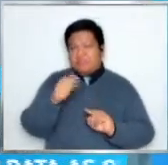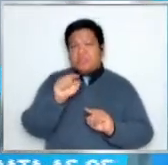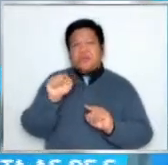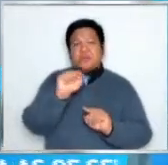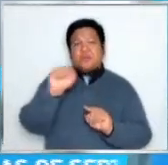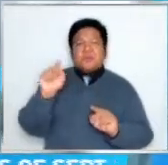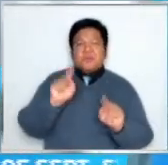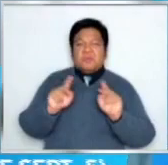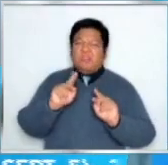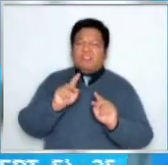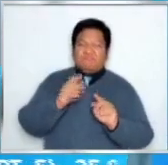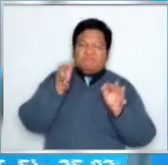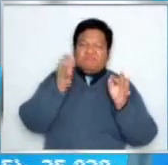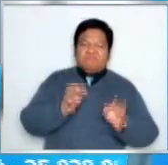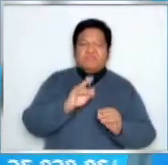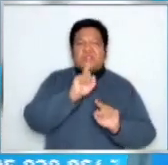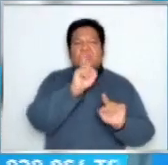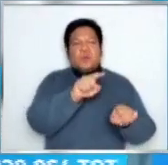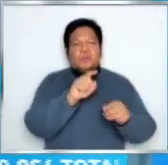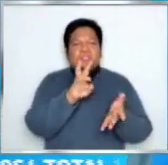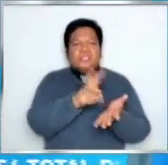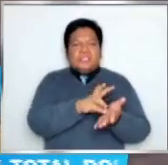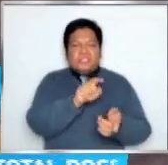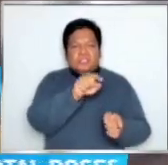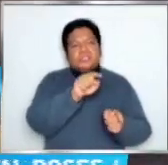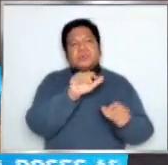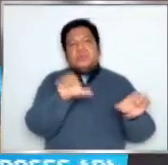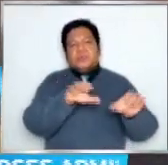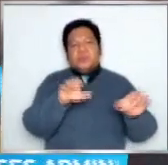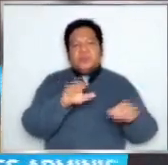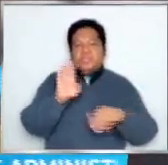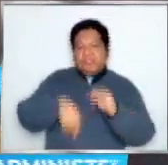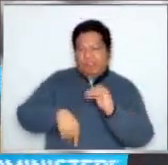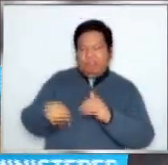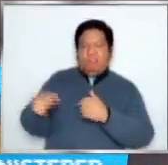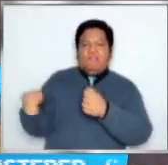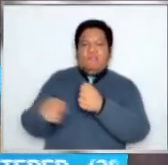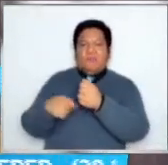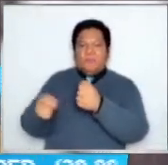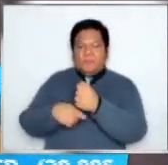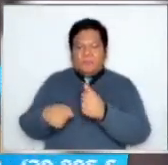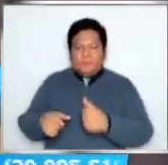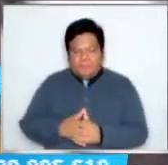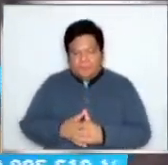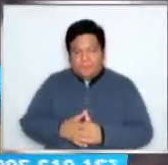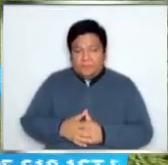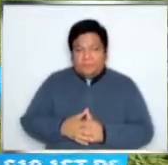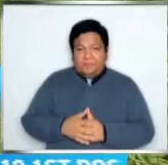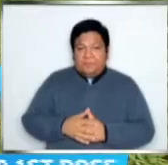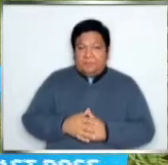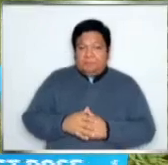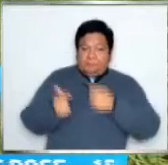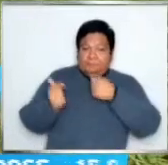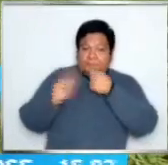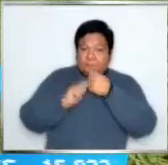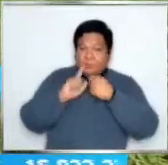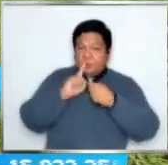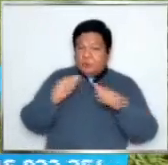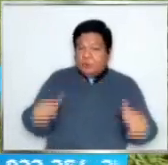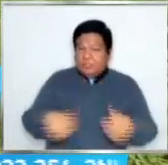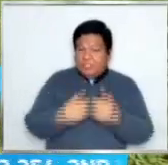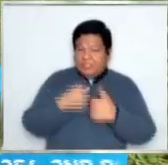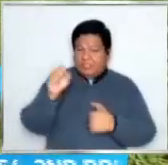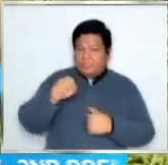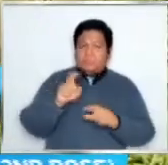magtrabaho at iniiwan na rin yung pagsasaka. Pero sa kabila ng mga hamon, tiyak pa rin si Michael. Nayayabong ang